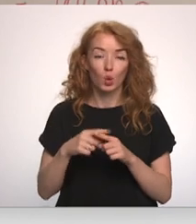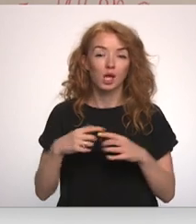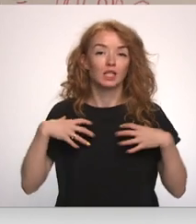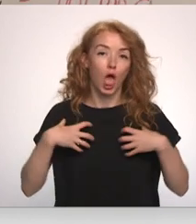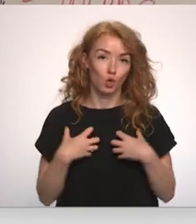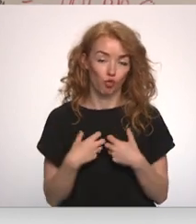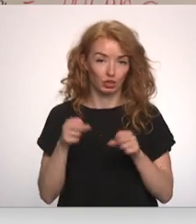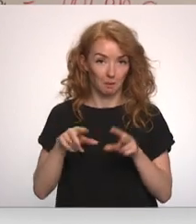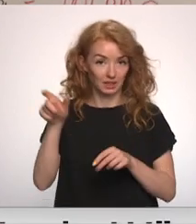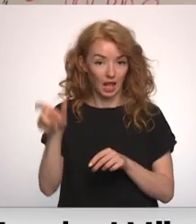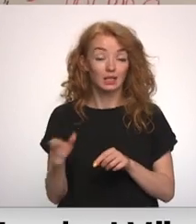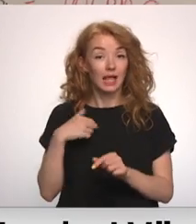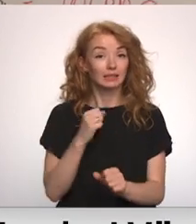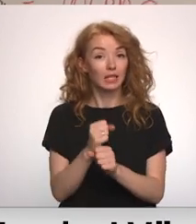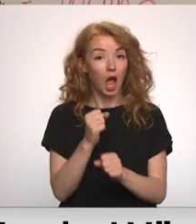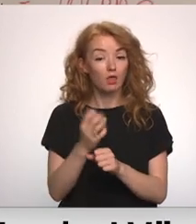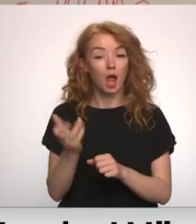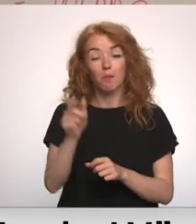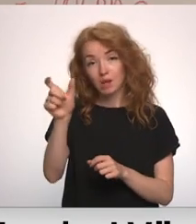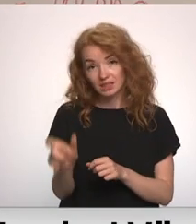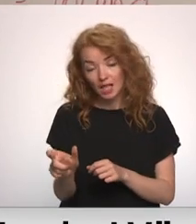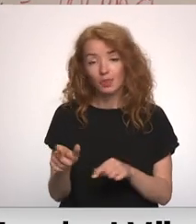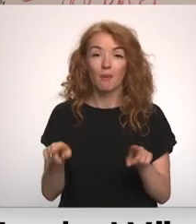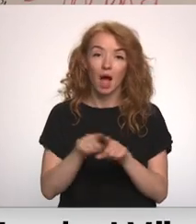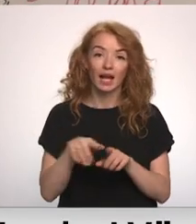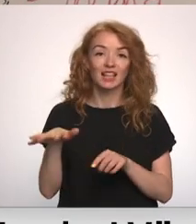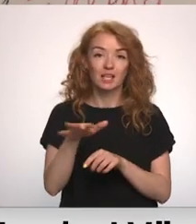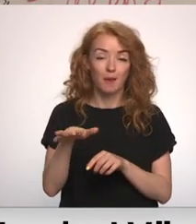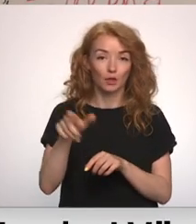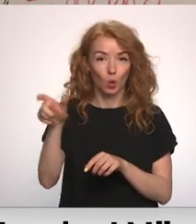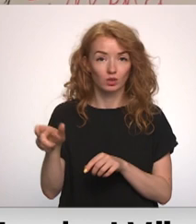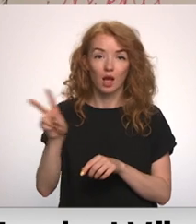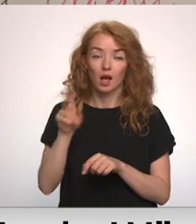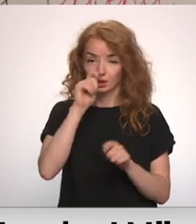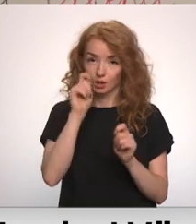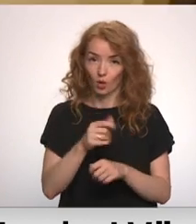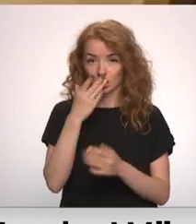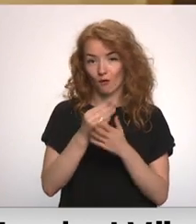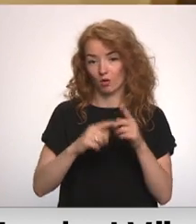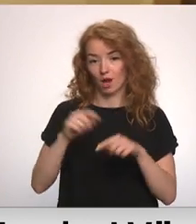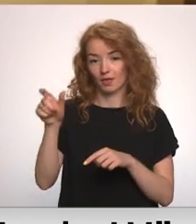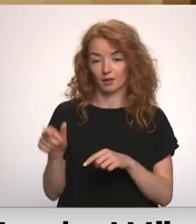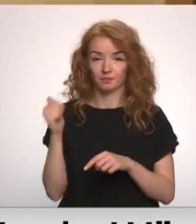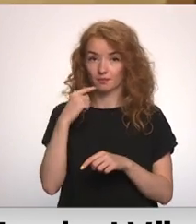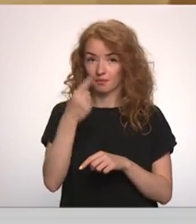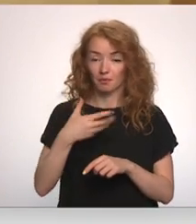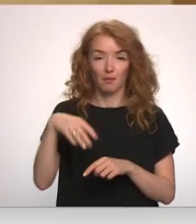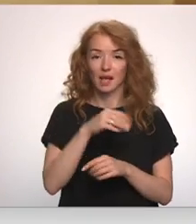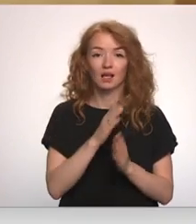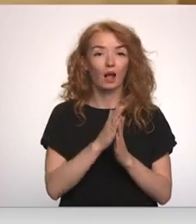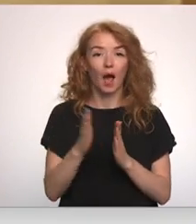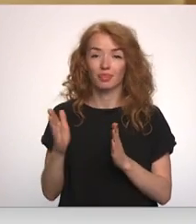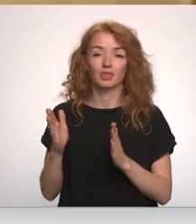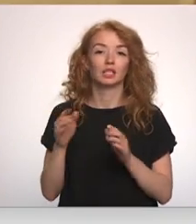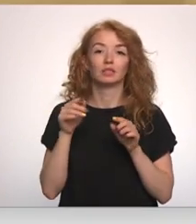kas nozīmē, ka es strādāju gan ar pacientiem, gan ar ģimenes locekļiem, kas ir zaudējuši savus tuviniekus. Mēs katrs iesim cauri